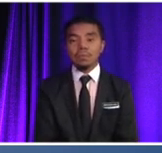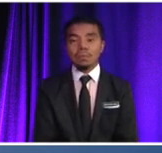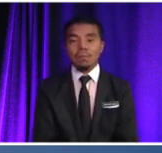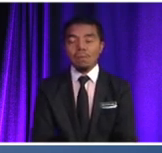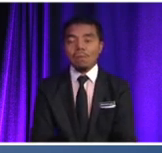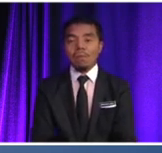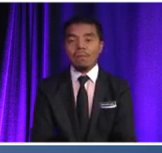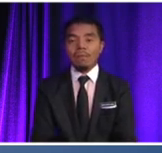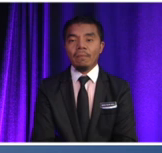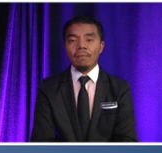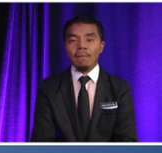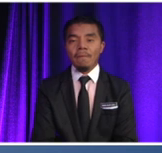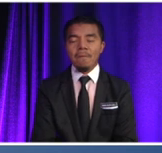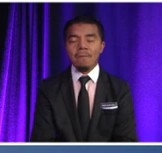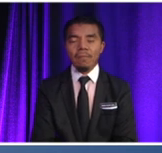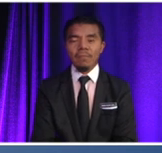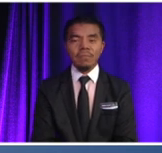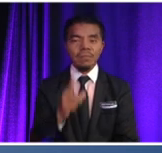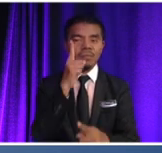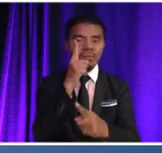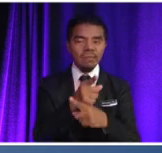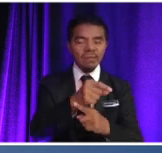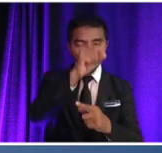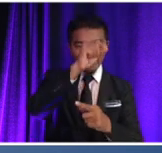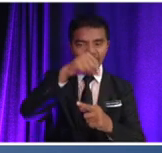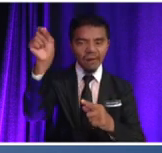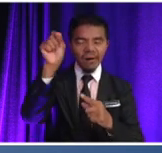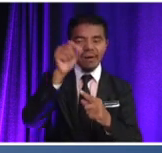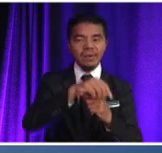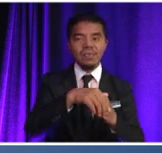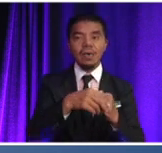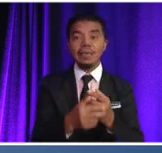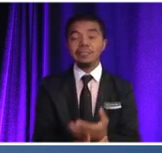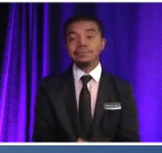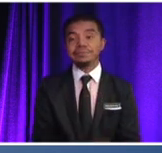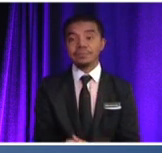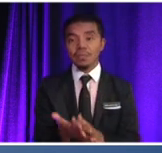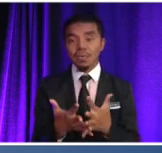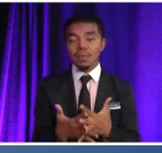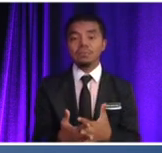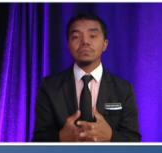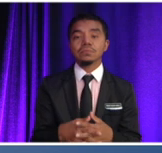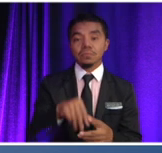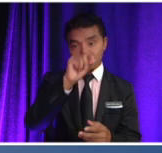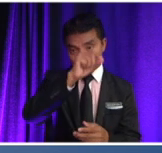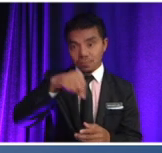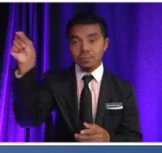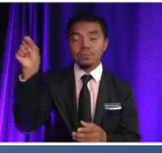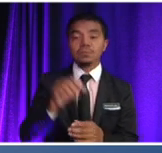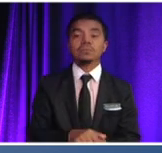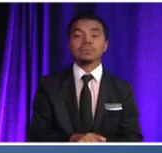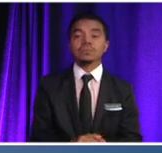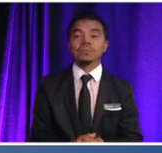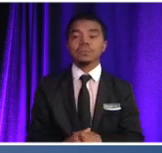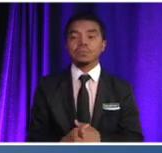jawabannya ialah betul pengurangan harga barang yang jualan y-nya adalah betul produk jualan